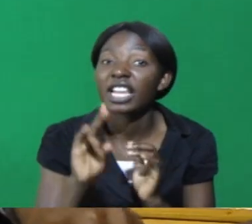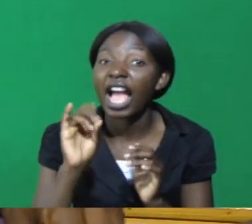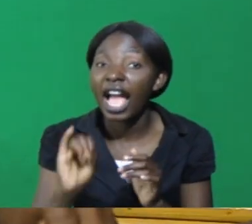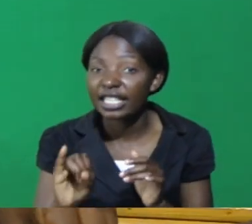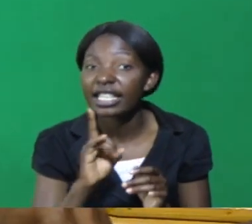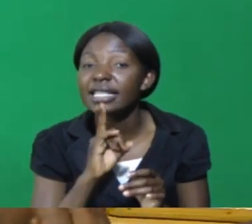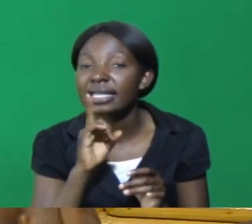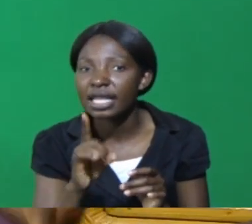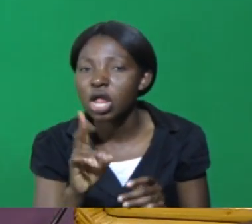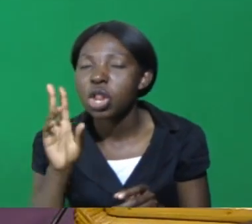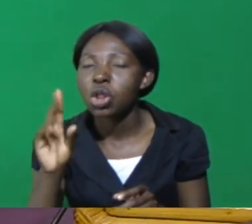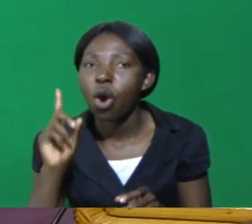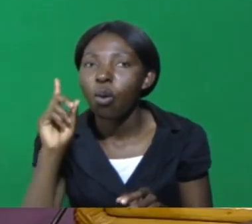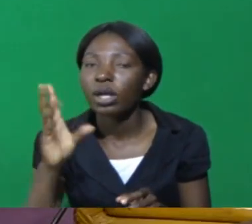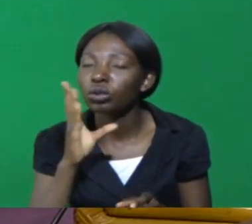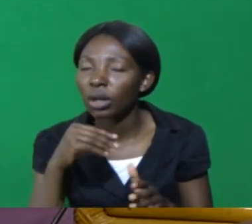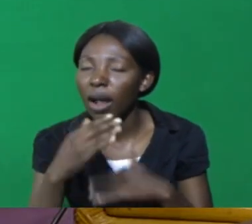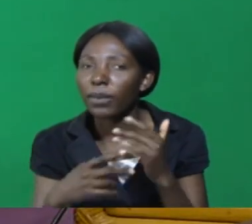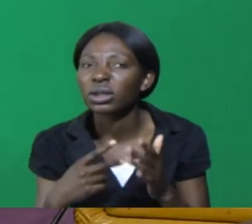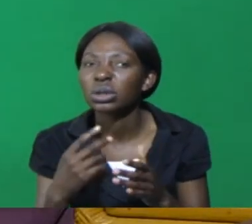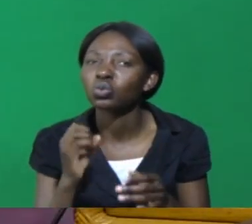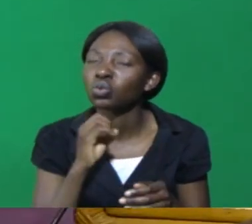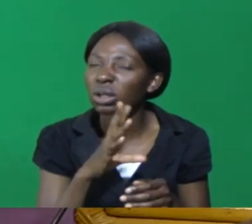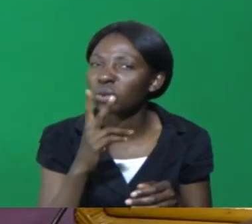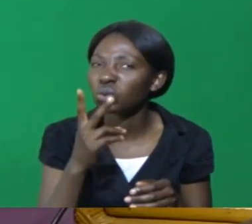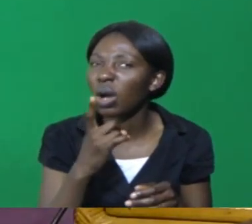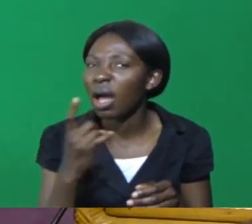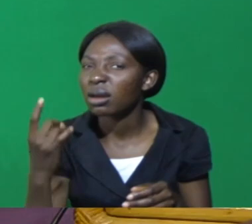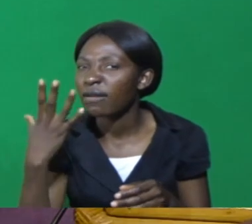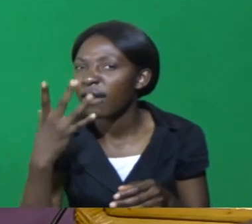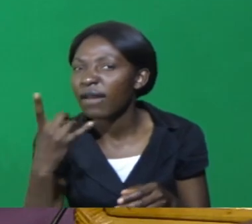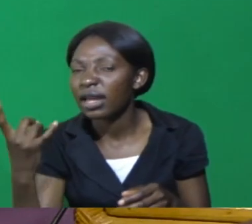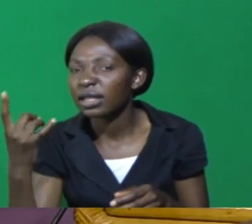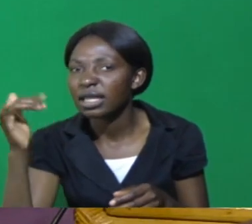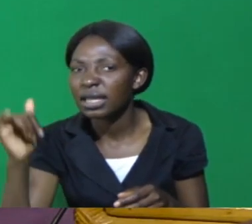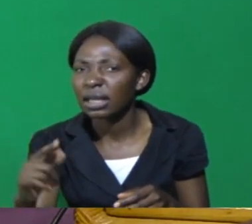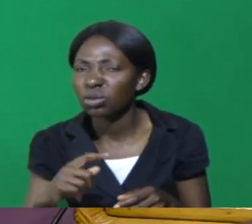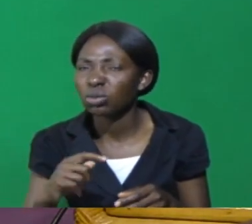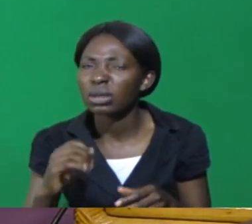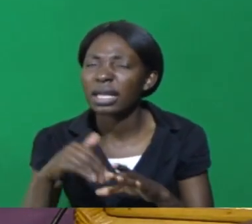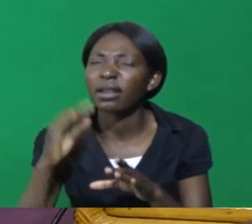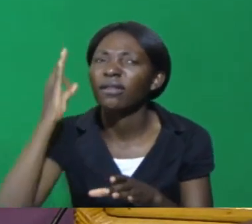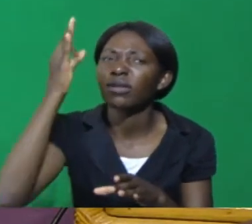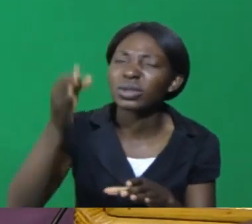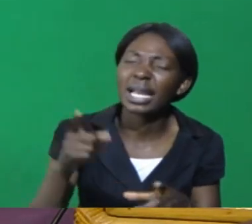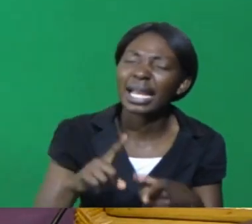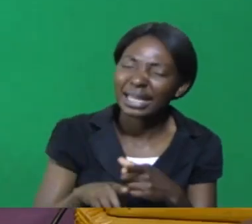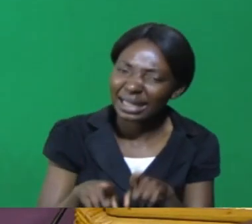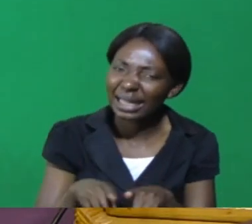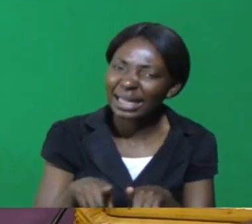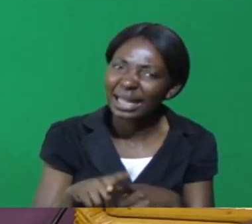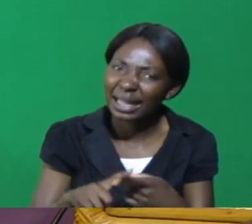here angataure nyaya dze2500 years to come dzonoti nemo kudaro. Saka bhaibheri kubva